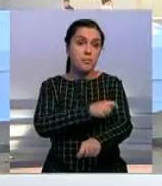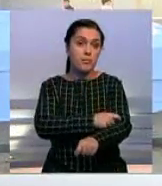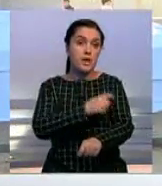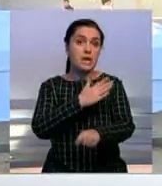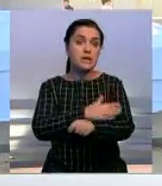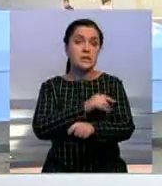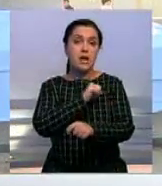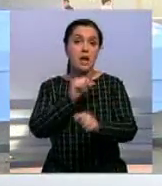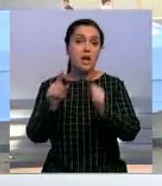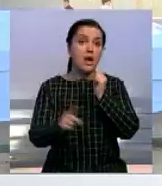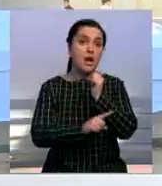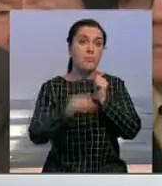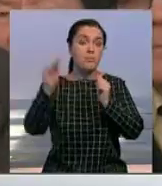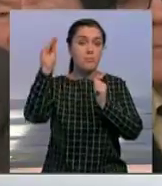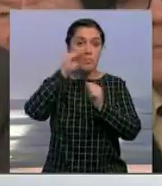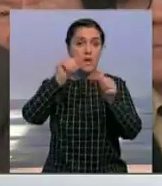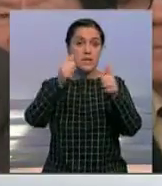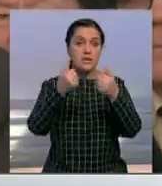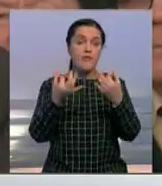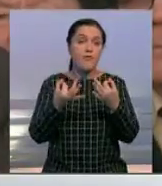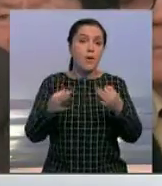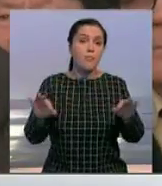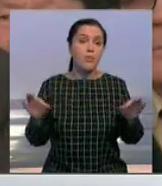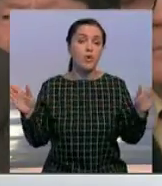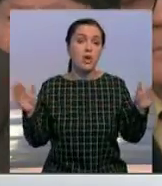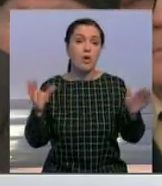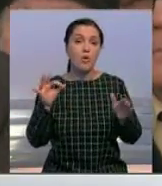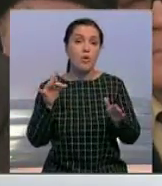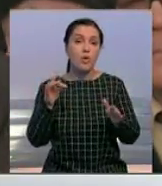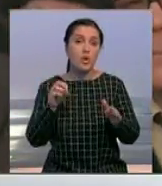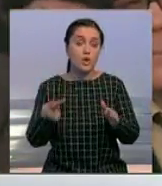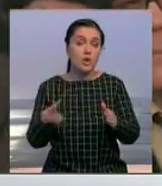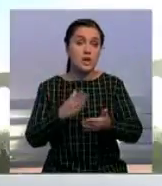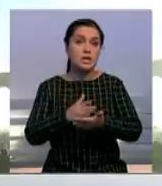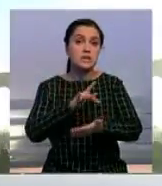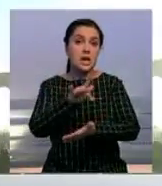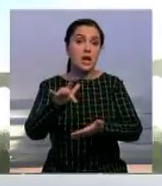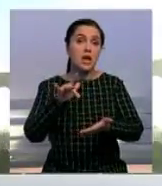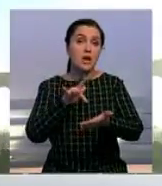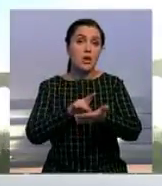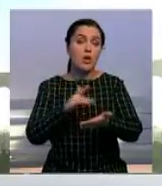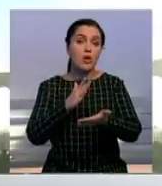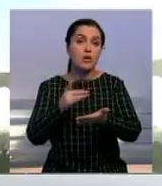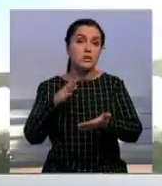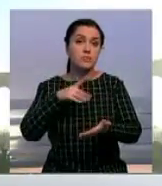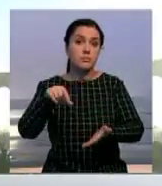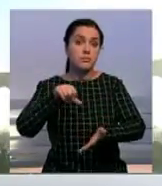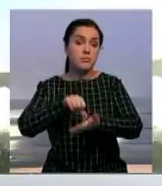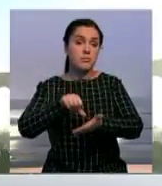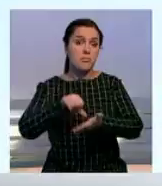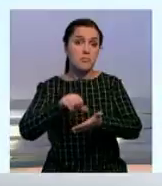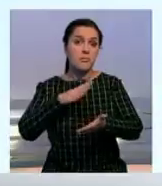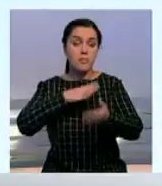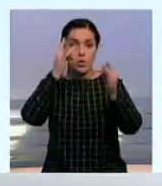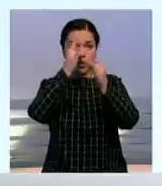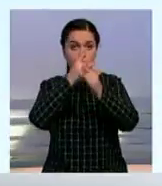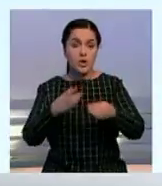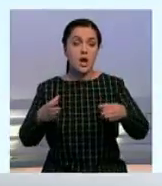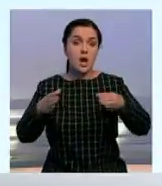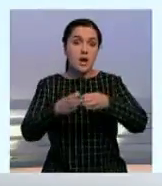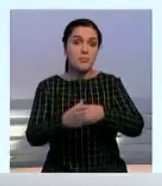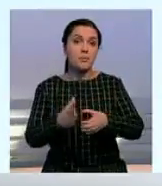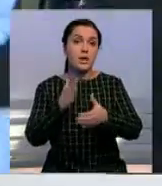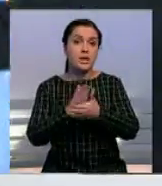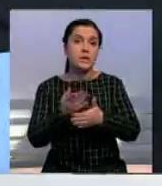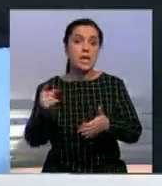Верхушку украшает символ свободы – орел. Почетными гостями открытия городской достопримечательности стали представители этнокультурных объединений